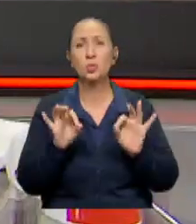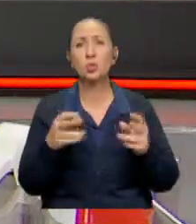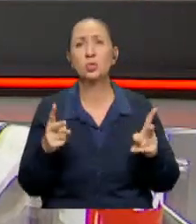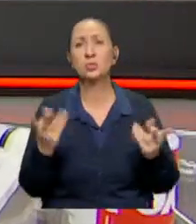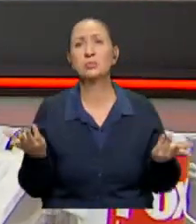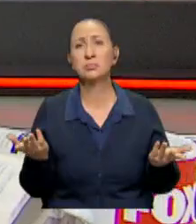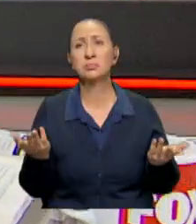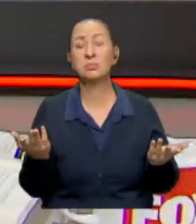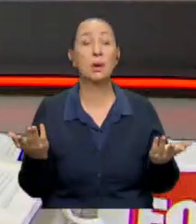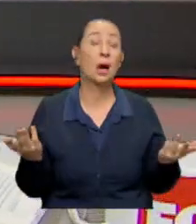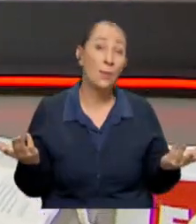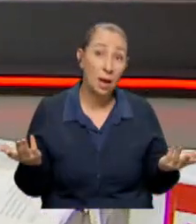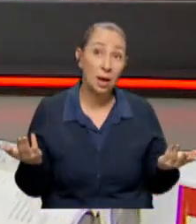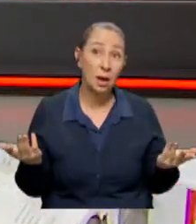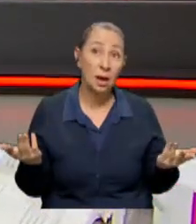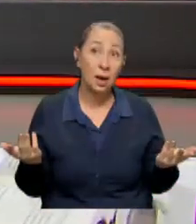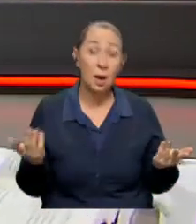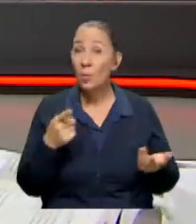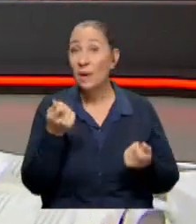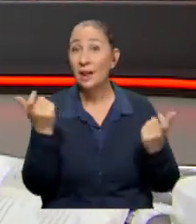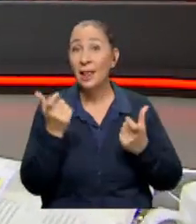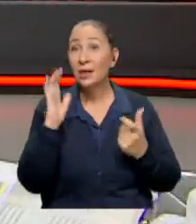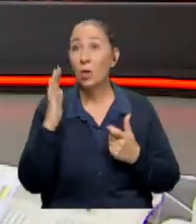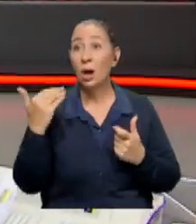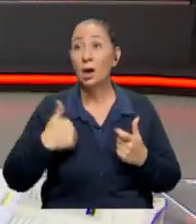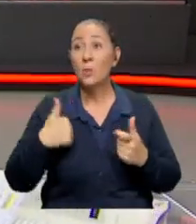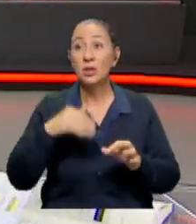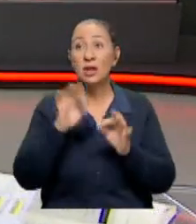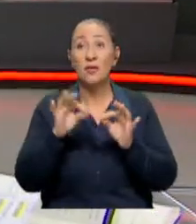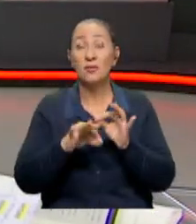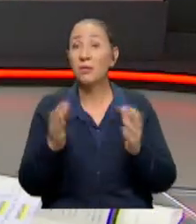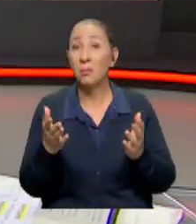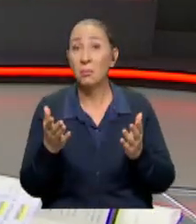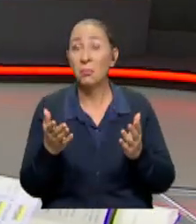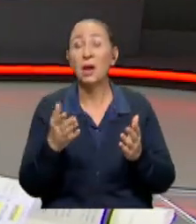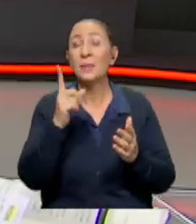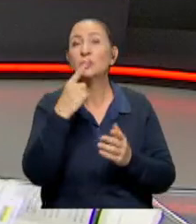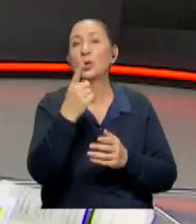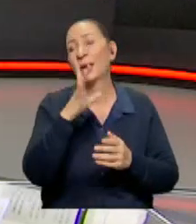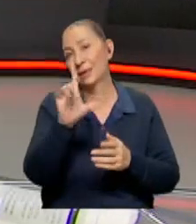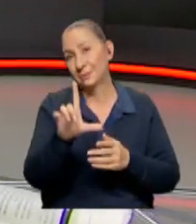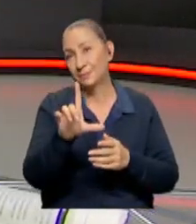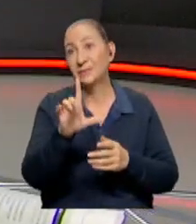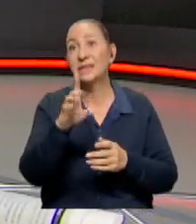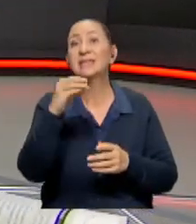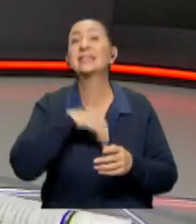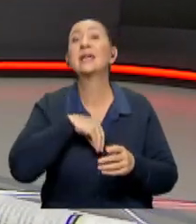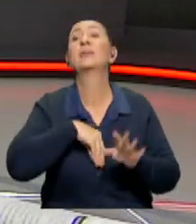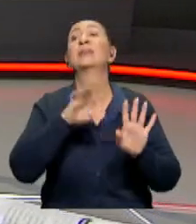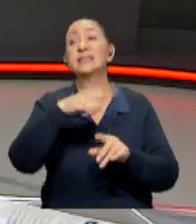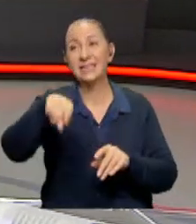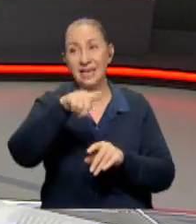olabilirdi. Ama bu para nereye gidiyor? Kamuda tasarruf filan. Ha bir de şunu söylemek lazım. Sanılmasın